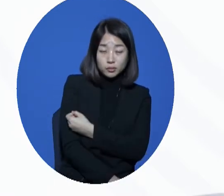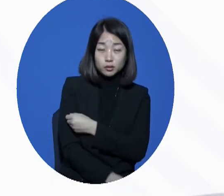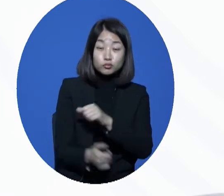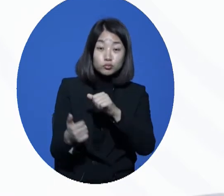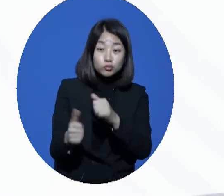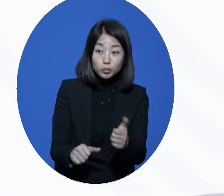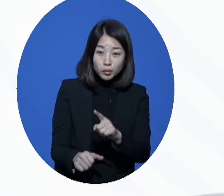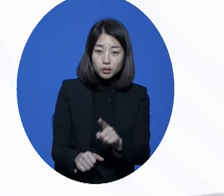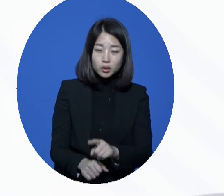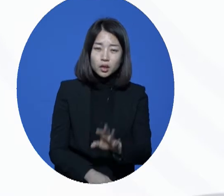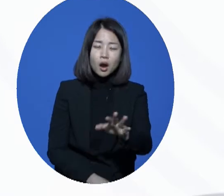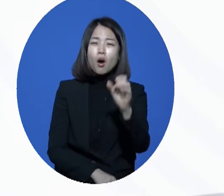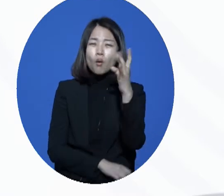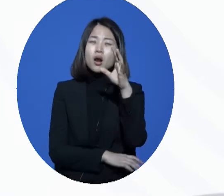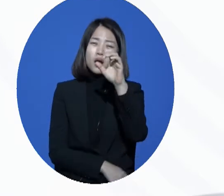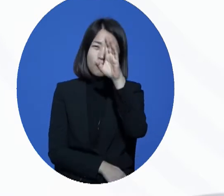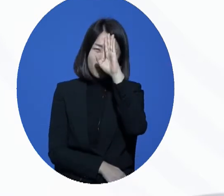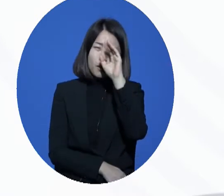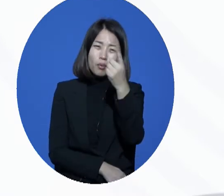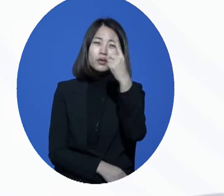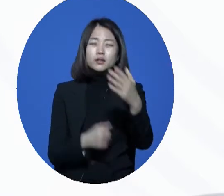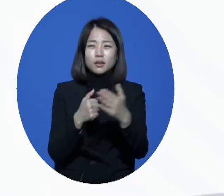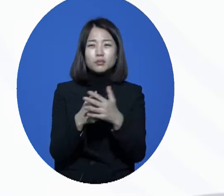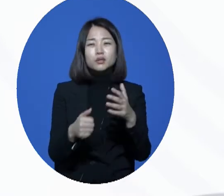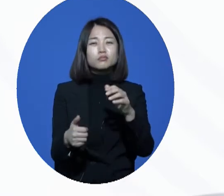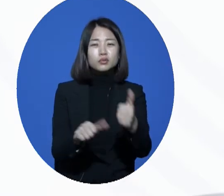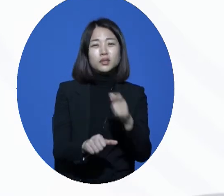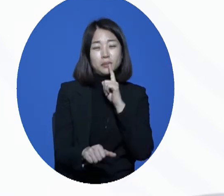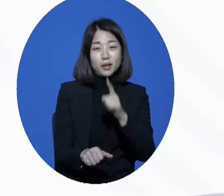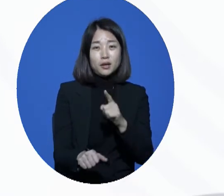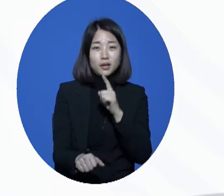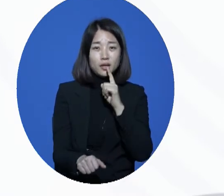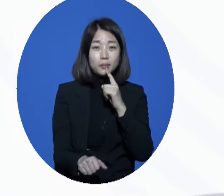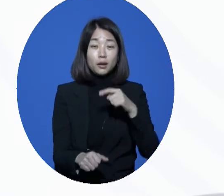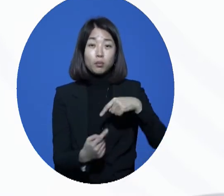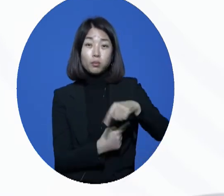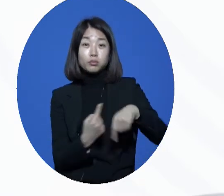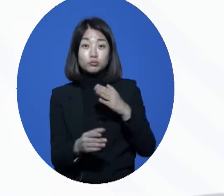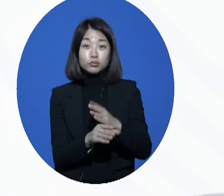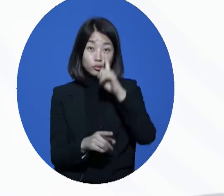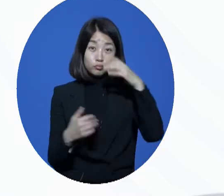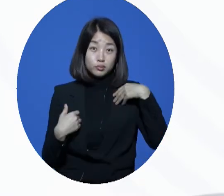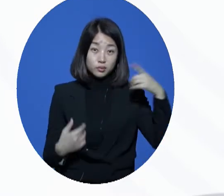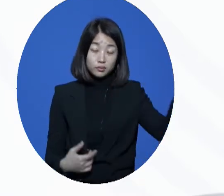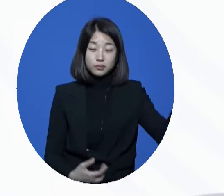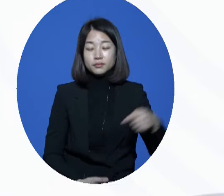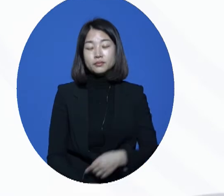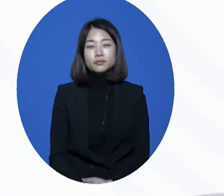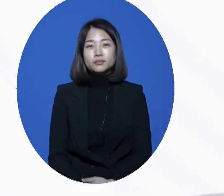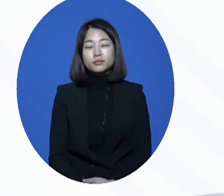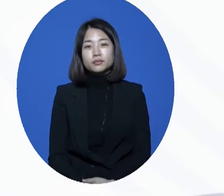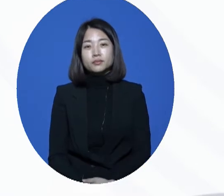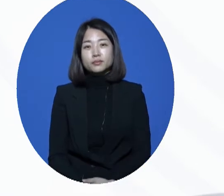때문이 아니라 기저질환 때문이라는 이야기를 하고 있습니다. 하지만 그러한 부분들이 충분히